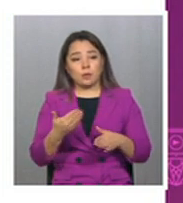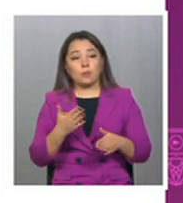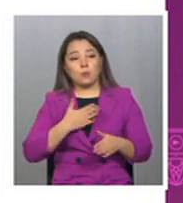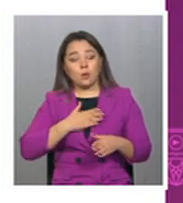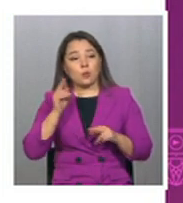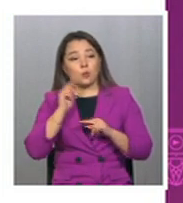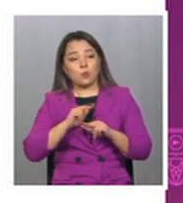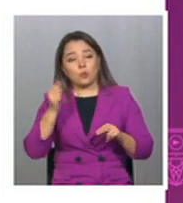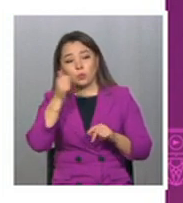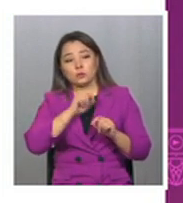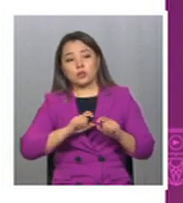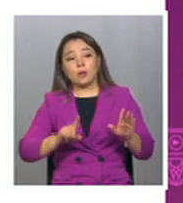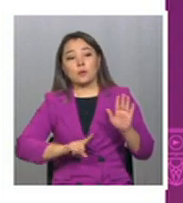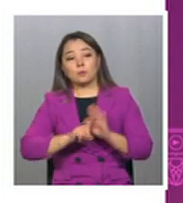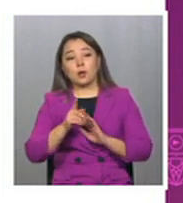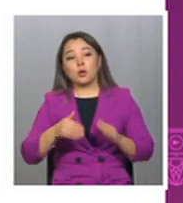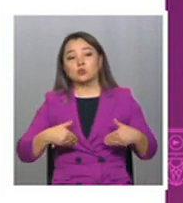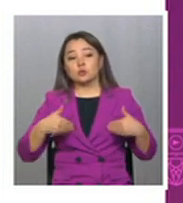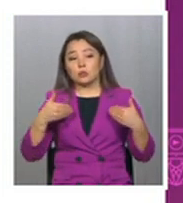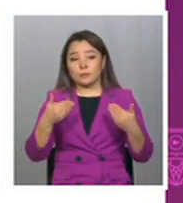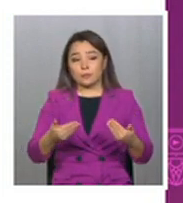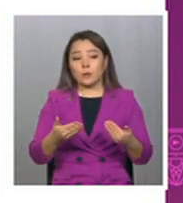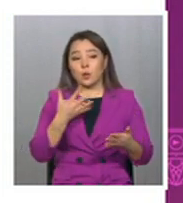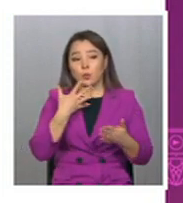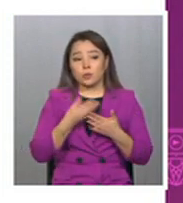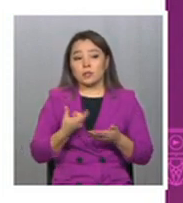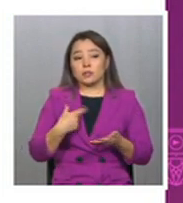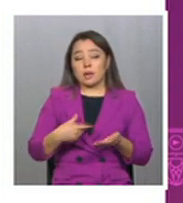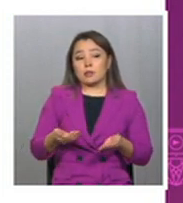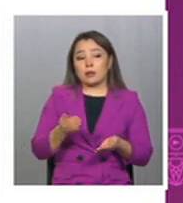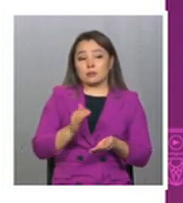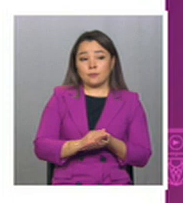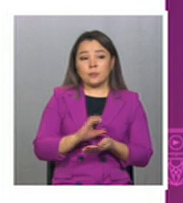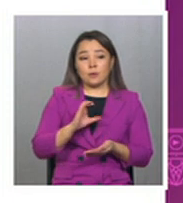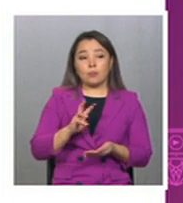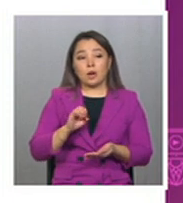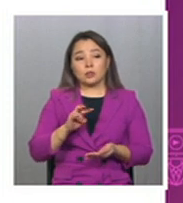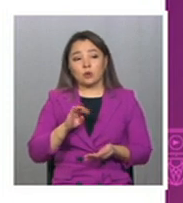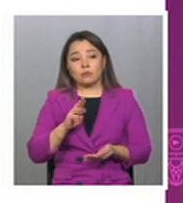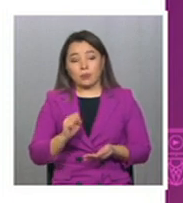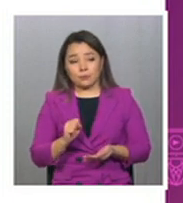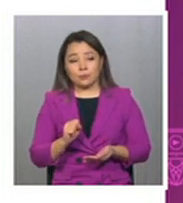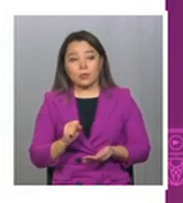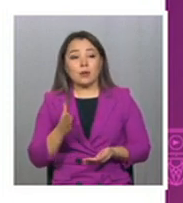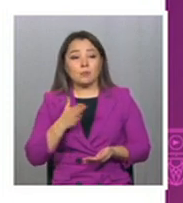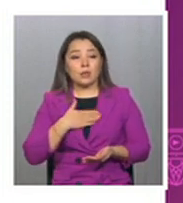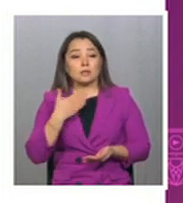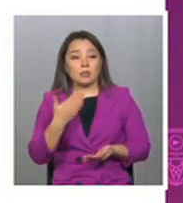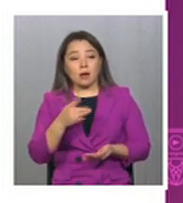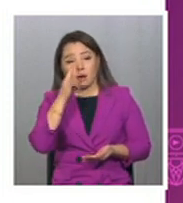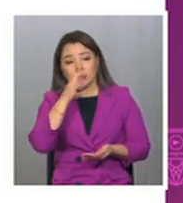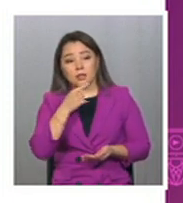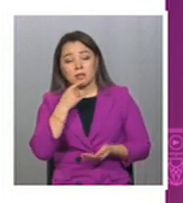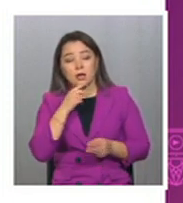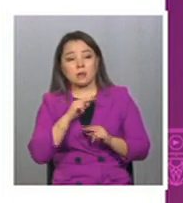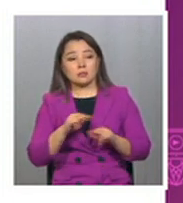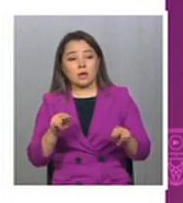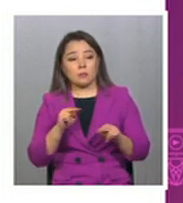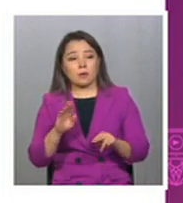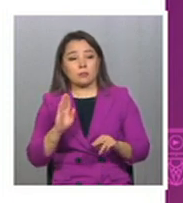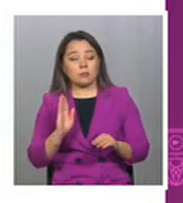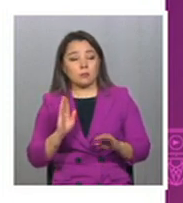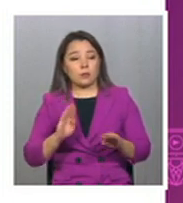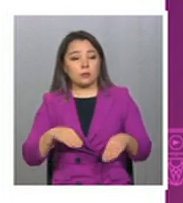оқу жылының басталуымен құттықтады. Өзін таныстырды. Сәбира Майханова, мен сендерге қазақ тілінен сабақ